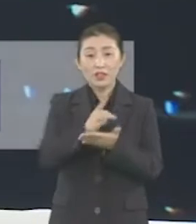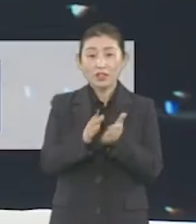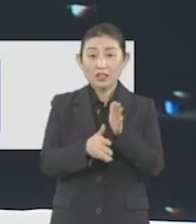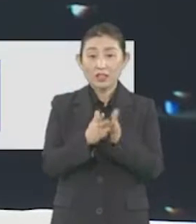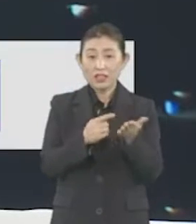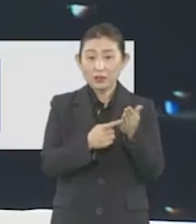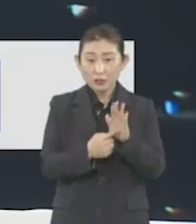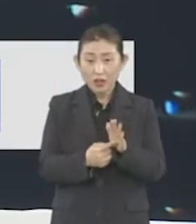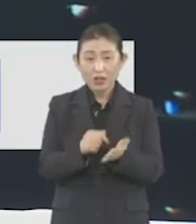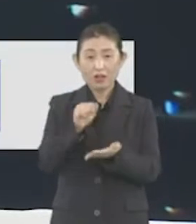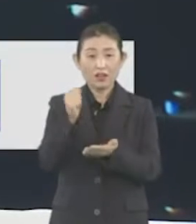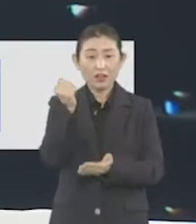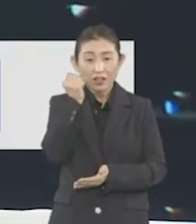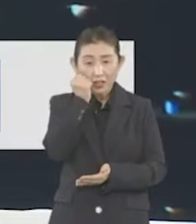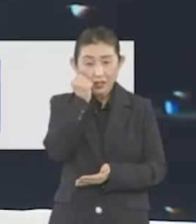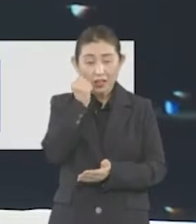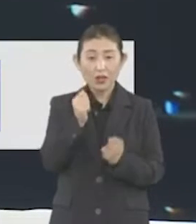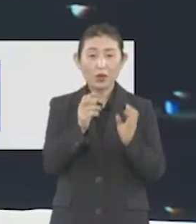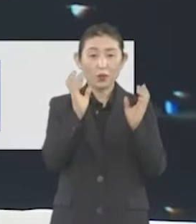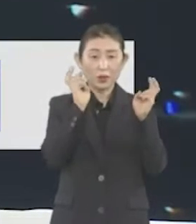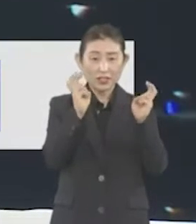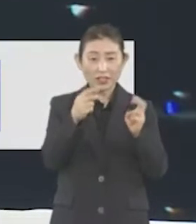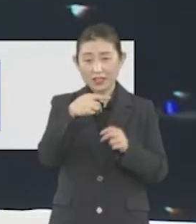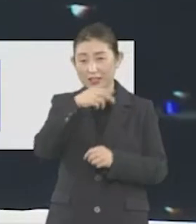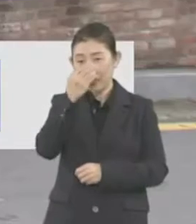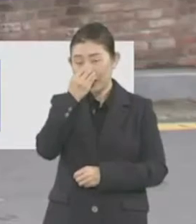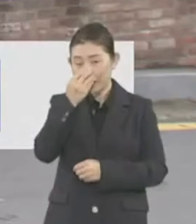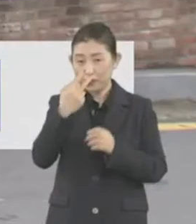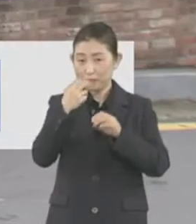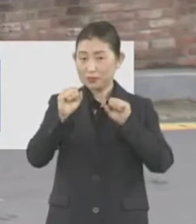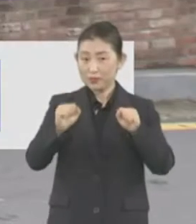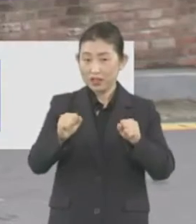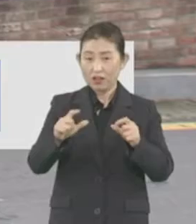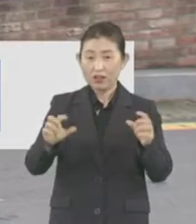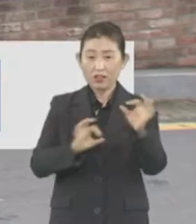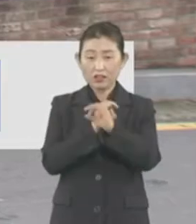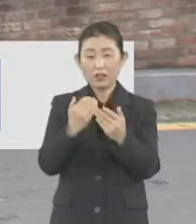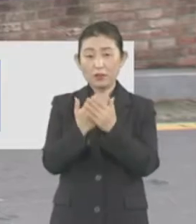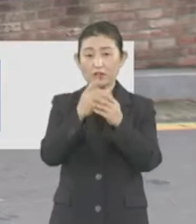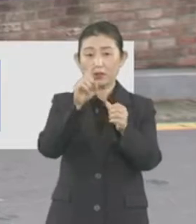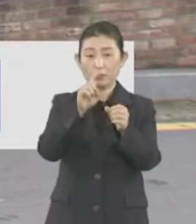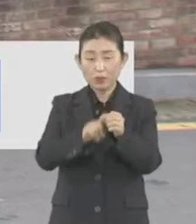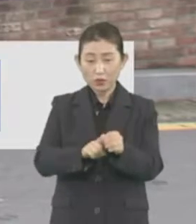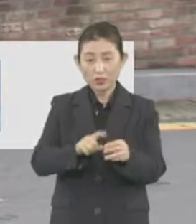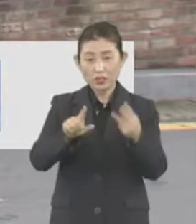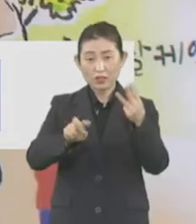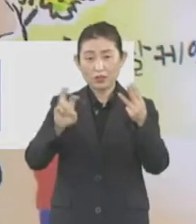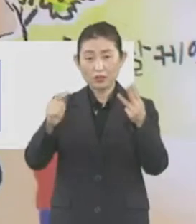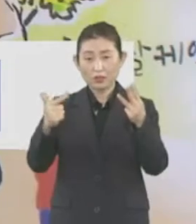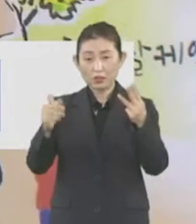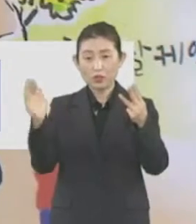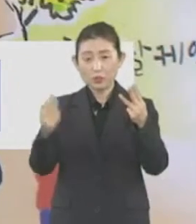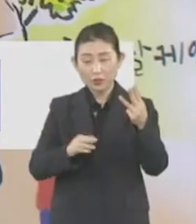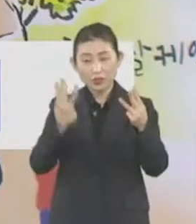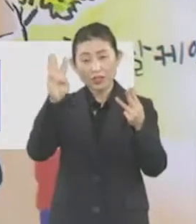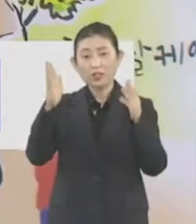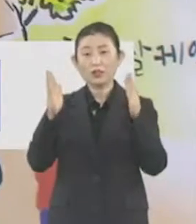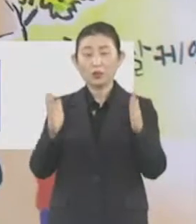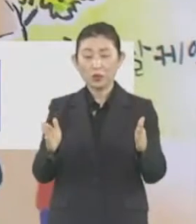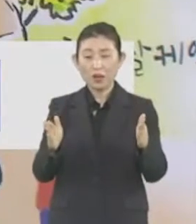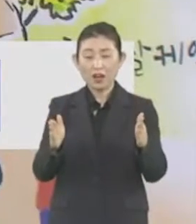천안시는 제과 업계와 딸기 농가의 상생과 지역경제 활성화를 위해 다음 다 26일부터 사흘간